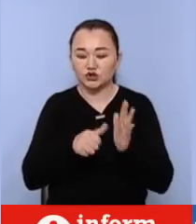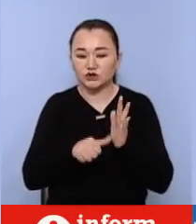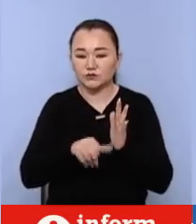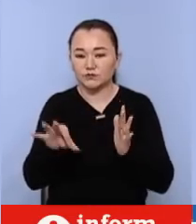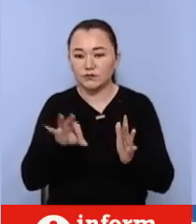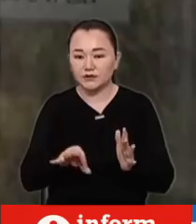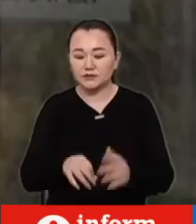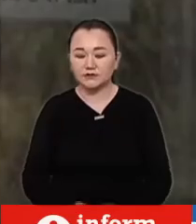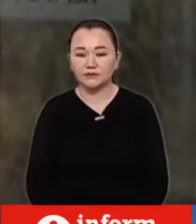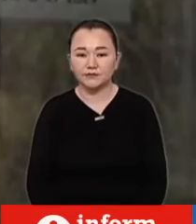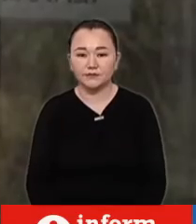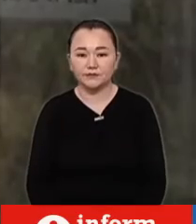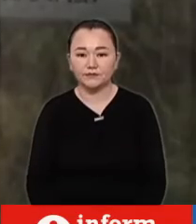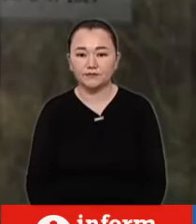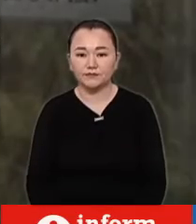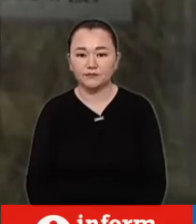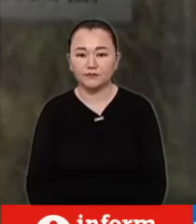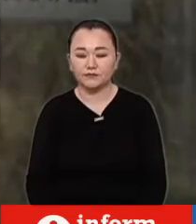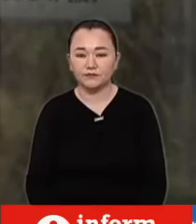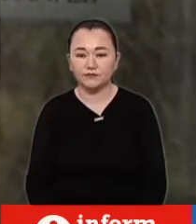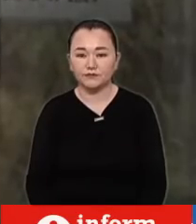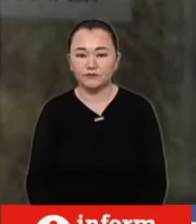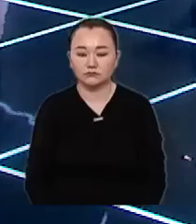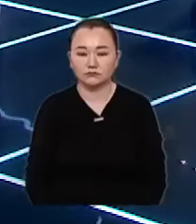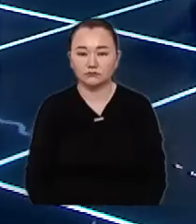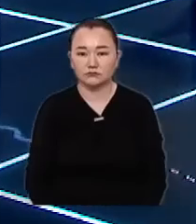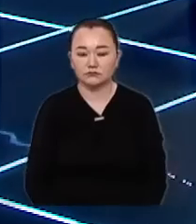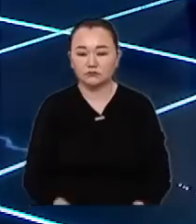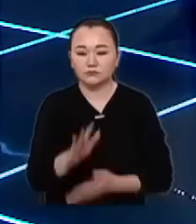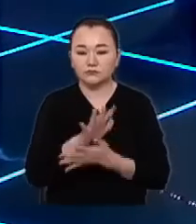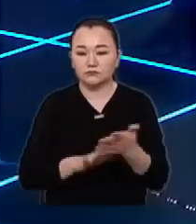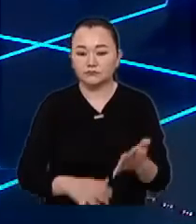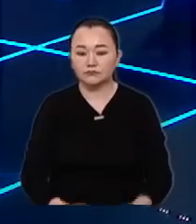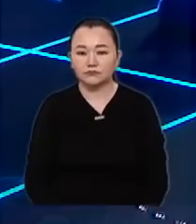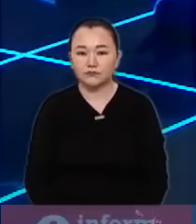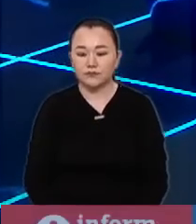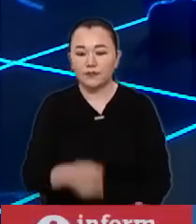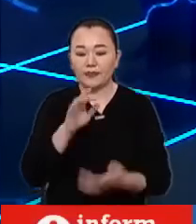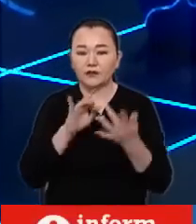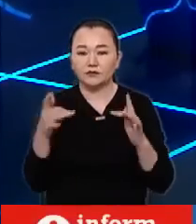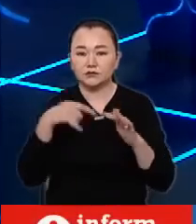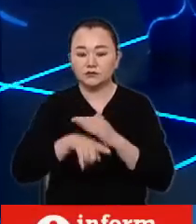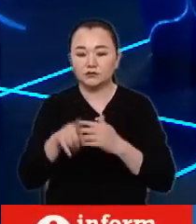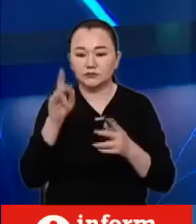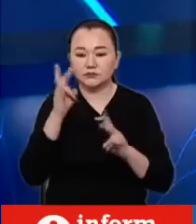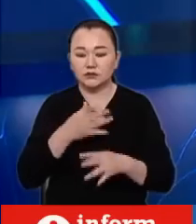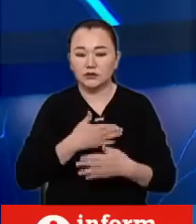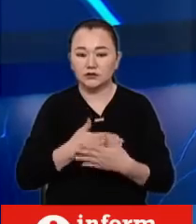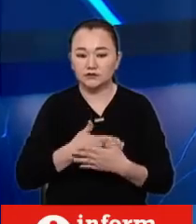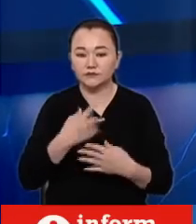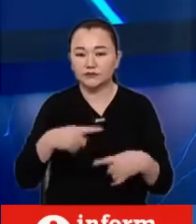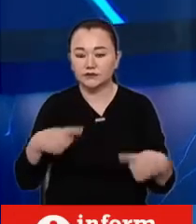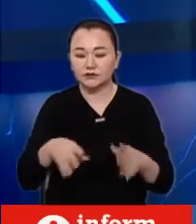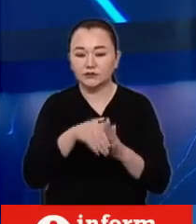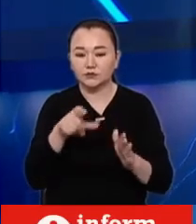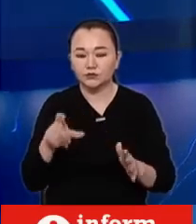теңескен. Махаббат Нұржанқызы, Информбюро, Маңғыстау облысы. Жалғастырамыз. Әлеуметтік желіде белсенді кейбір